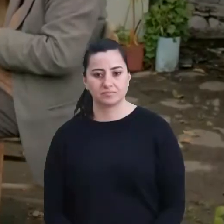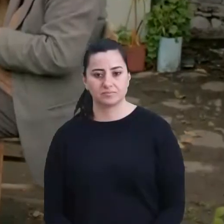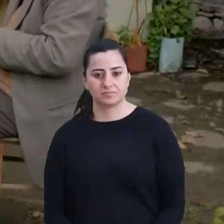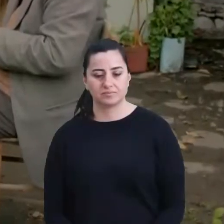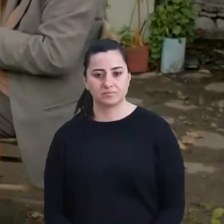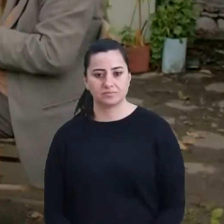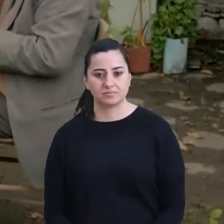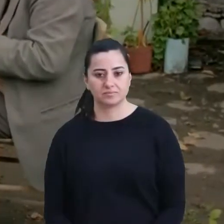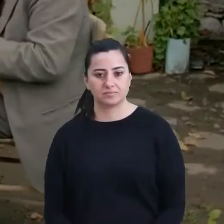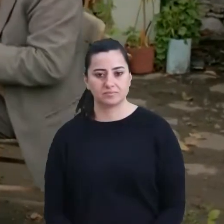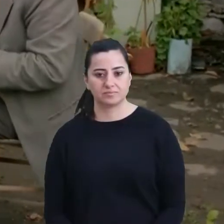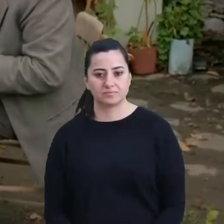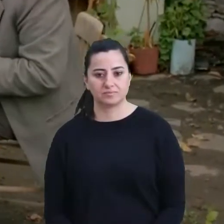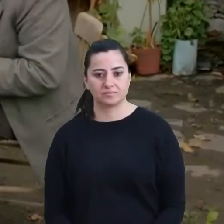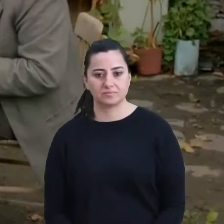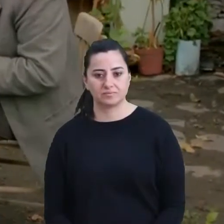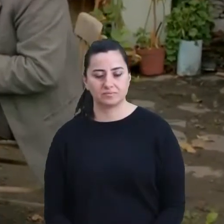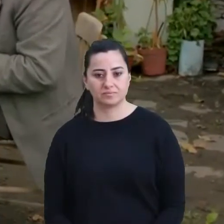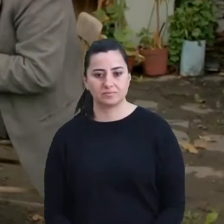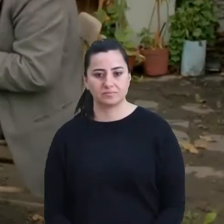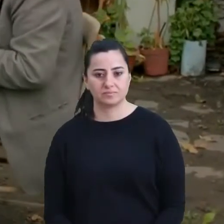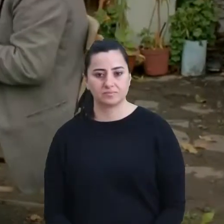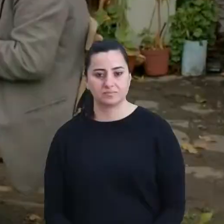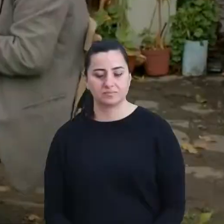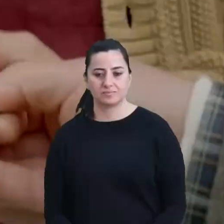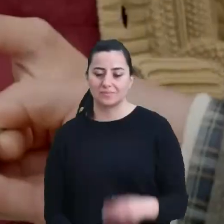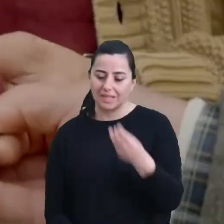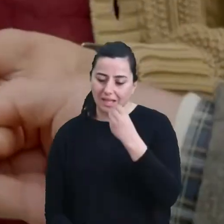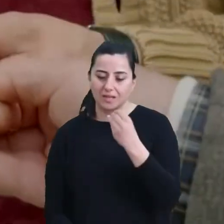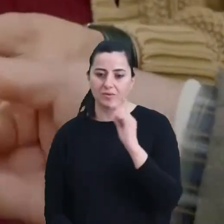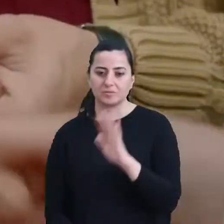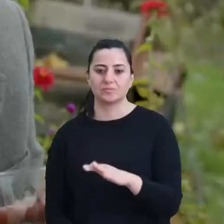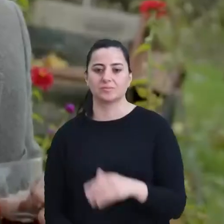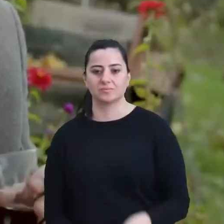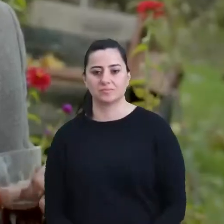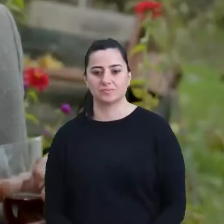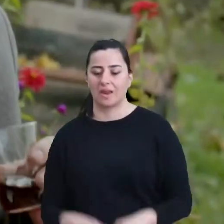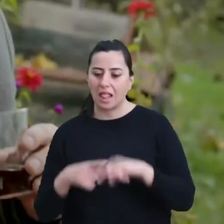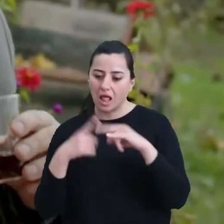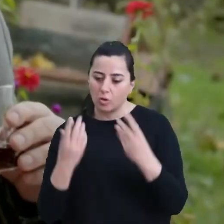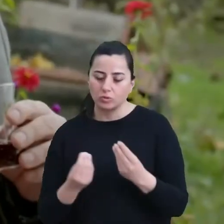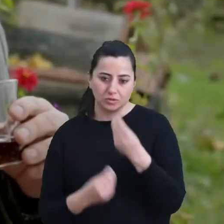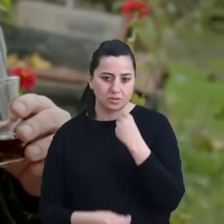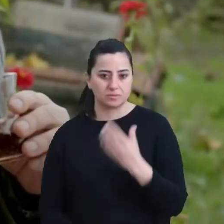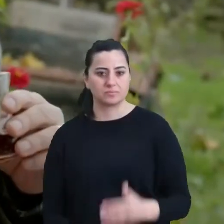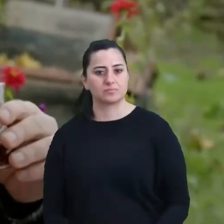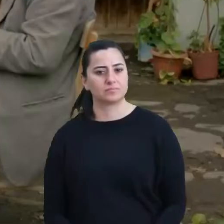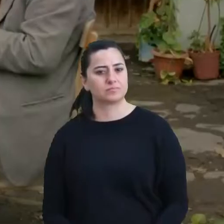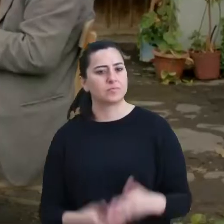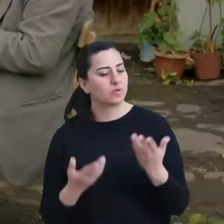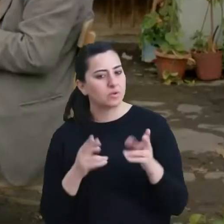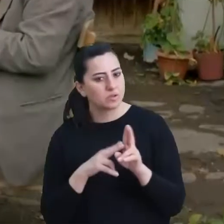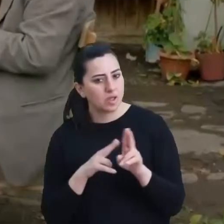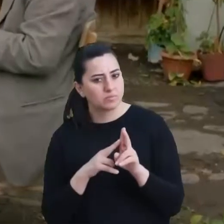diye mimikler yapıyor. Kamil köşeye sıkışmış tabağa uzandı. Ye aslanım ye. Helali hoş olsun ye. Hayırdır